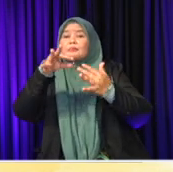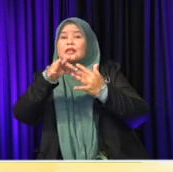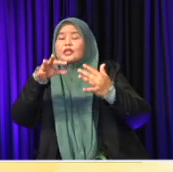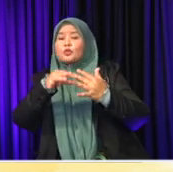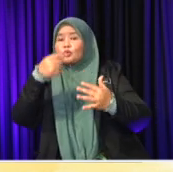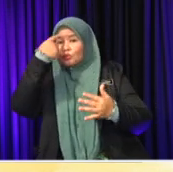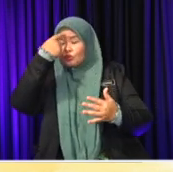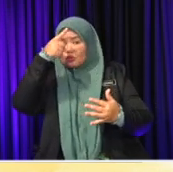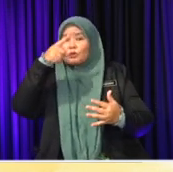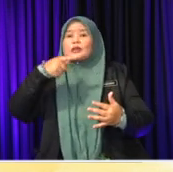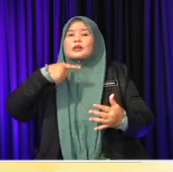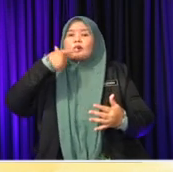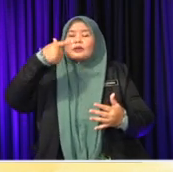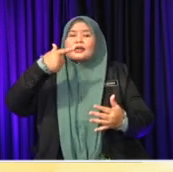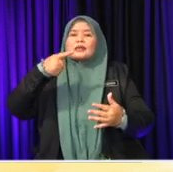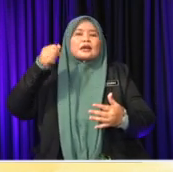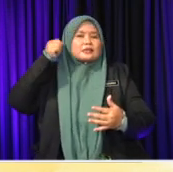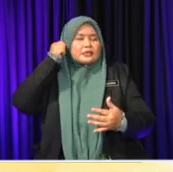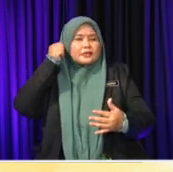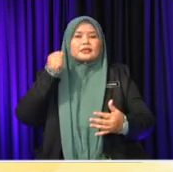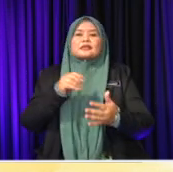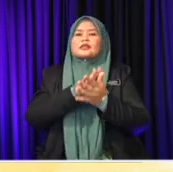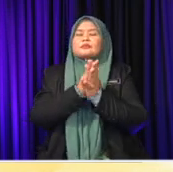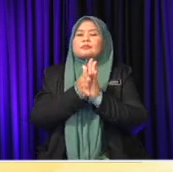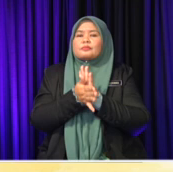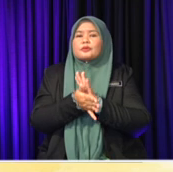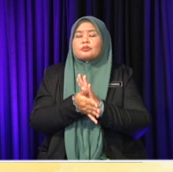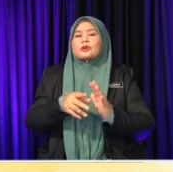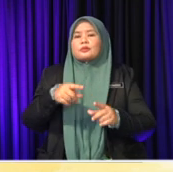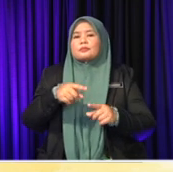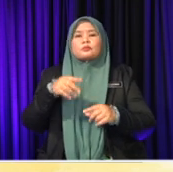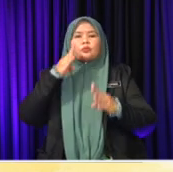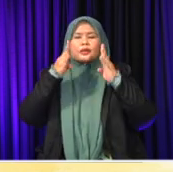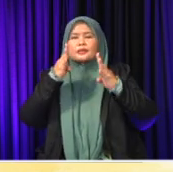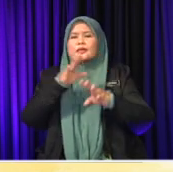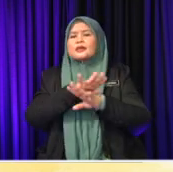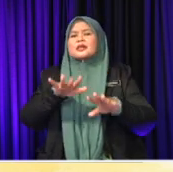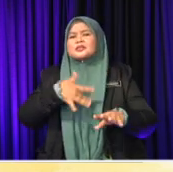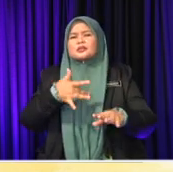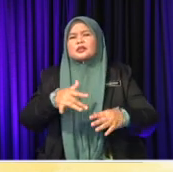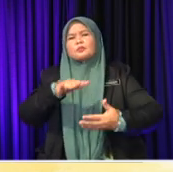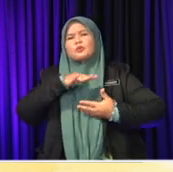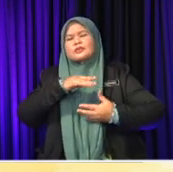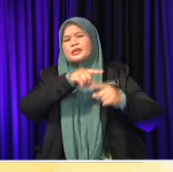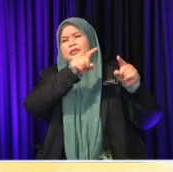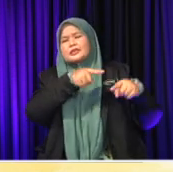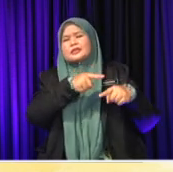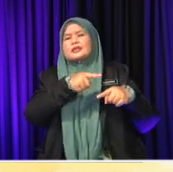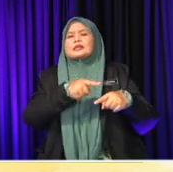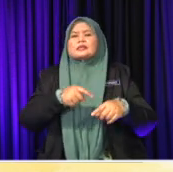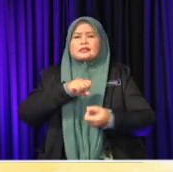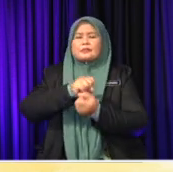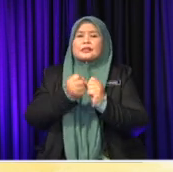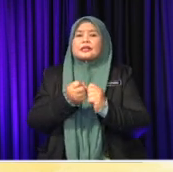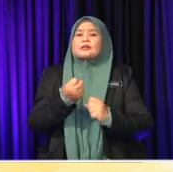melakukan adzan jadi perbulan-perbualan dan juga rasa tidak puas hati para sahabat ini telah